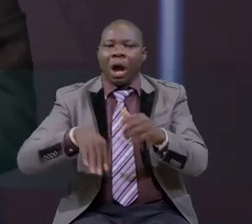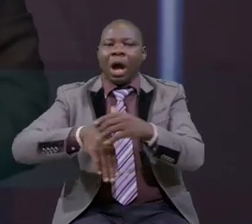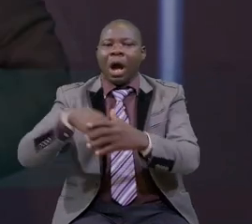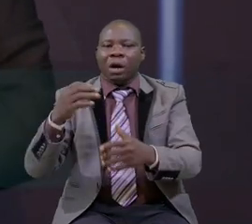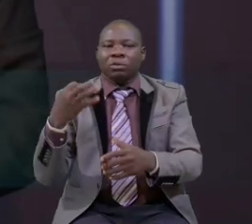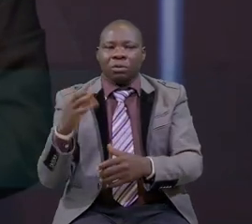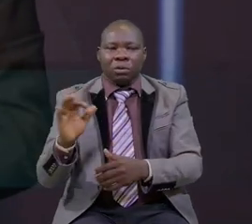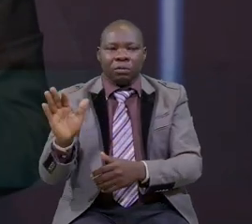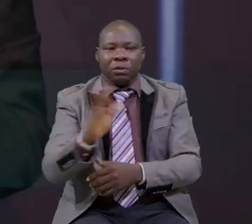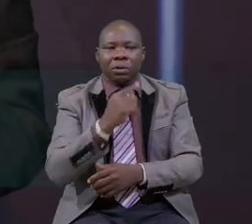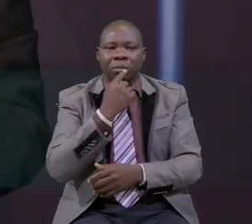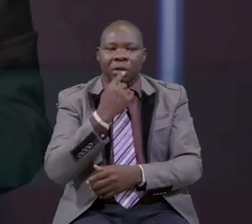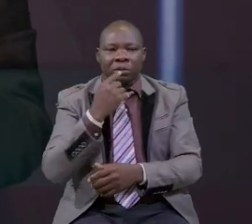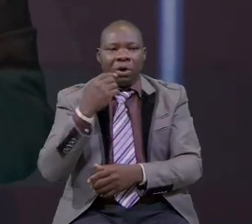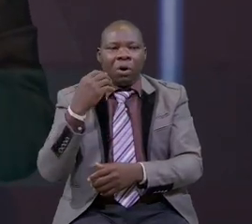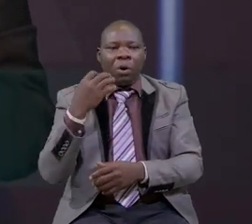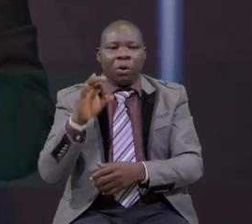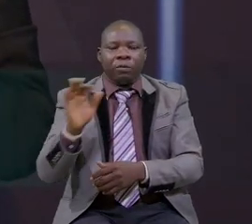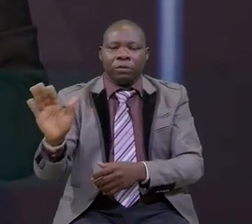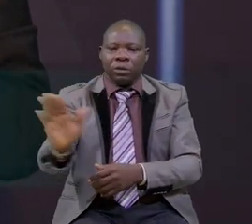tes enfants, ni de la bouche